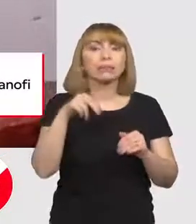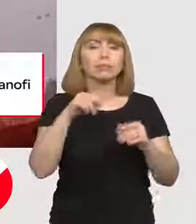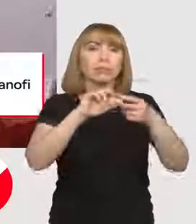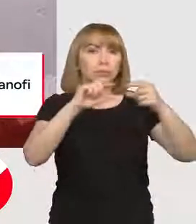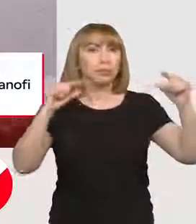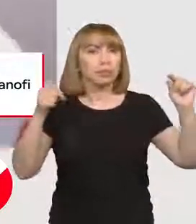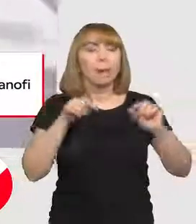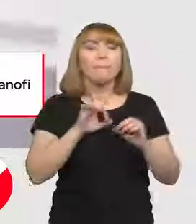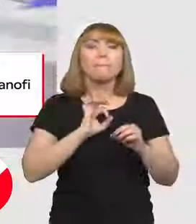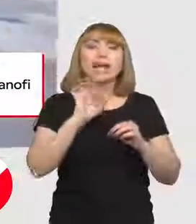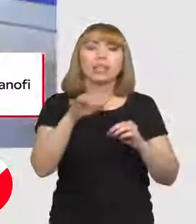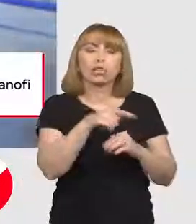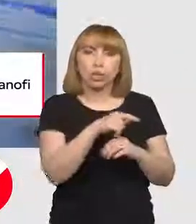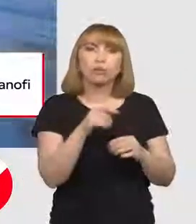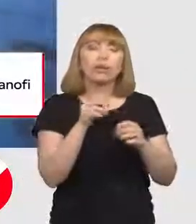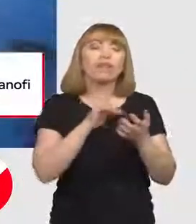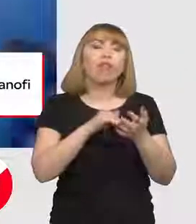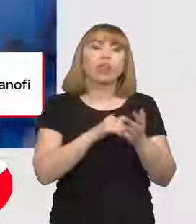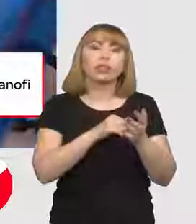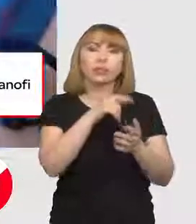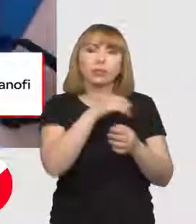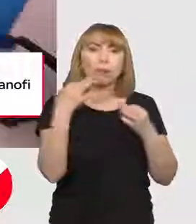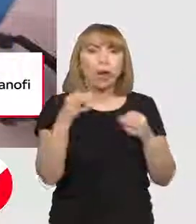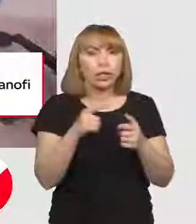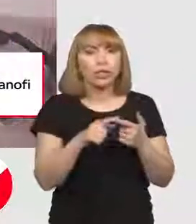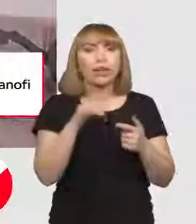folosită în vaccinurile mai târziu Antic și Modern Warfare 3